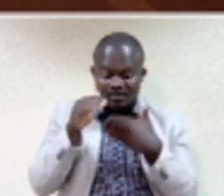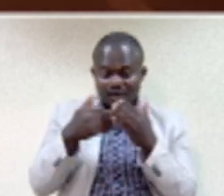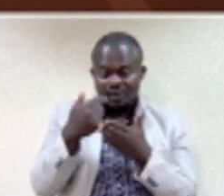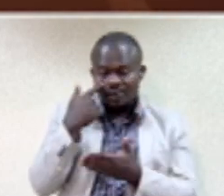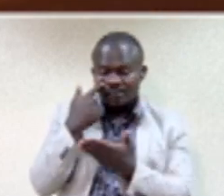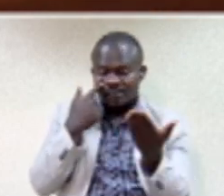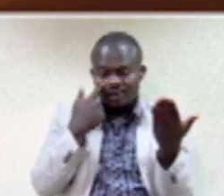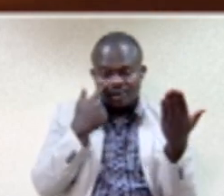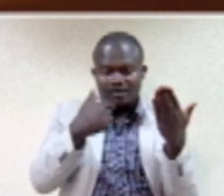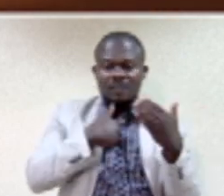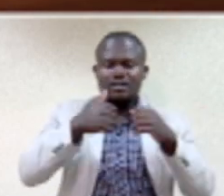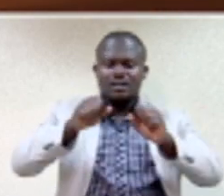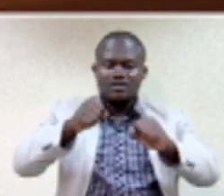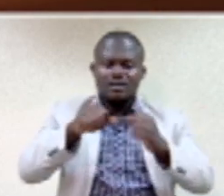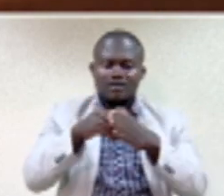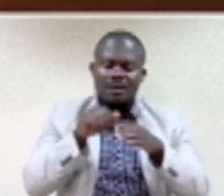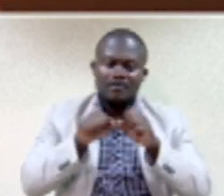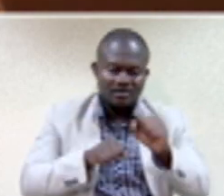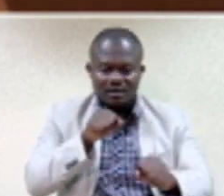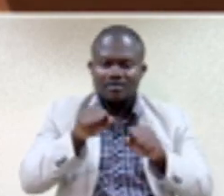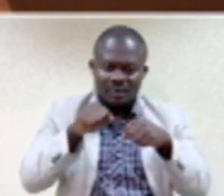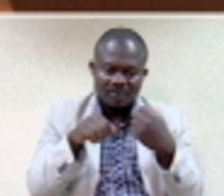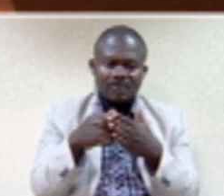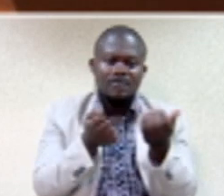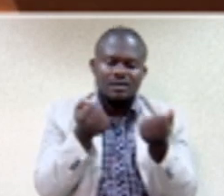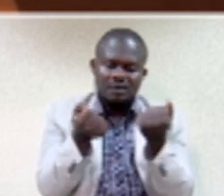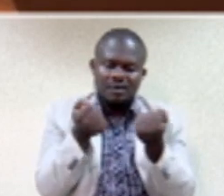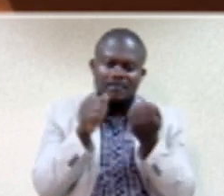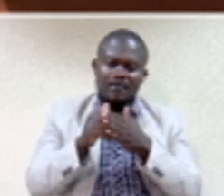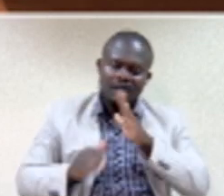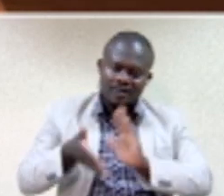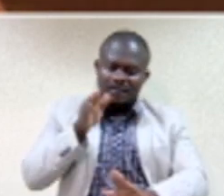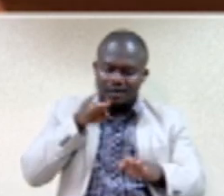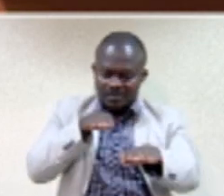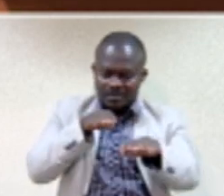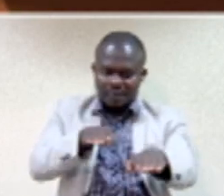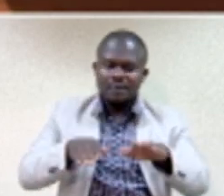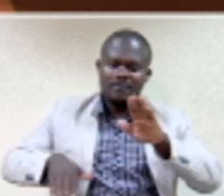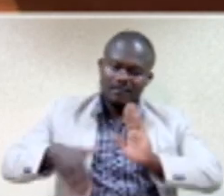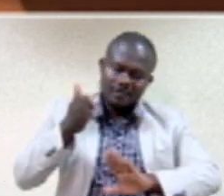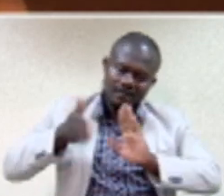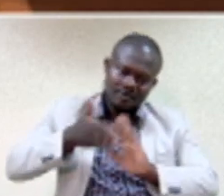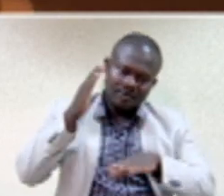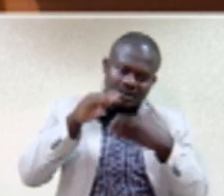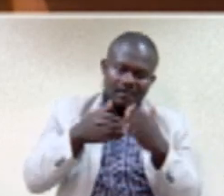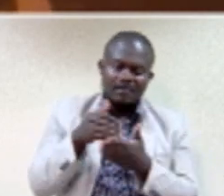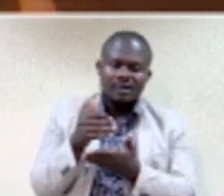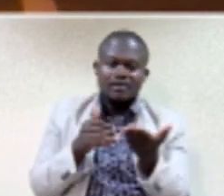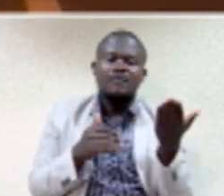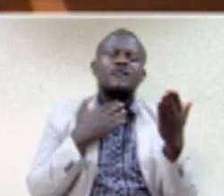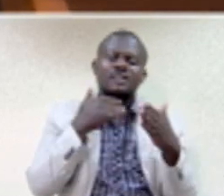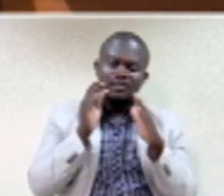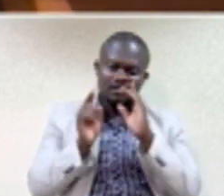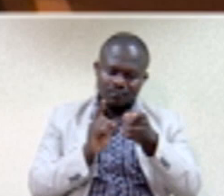ko ufite ikinyabiziga yaba igare cyangwa moto cyangwa imodoka wese ari mu muhanda arava muri karitsiye yinjira mu muhanda mukuru